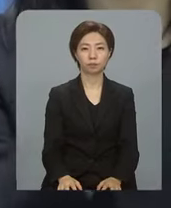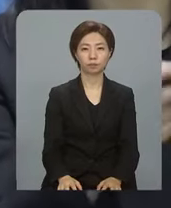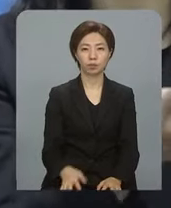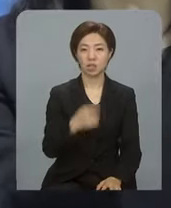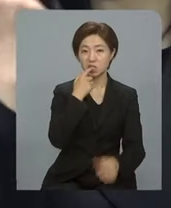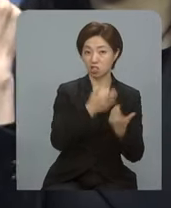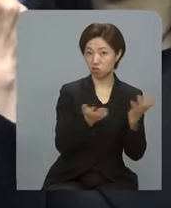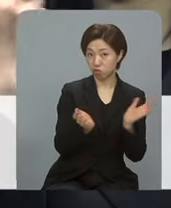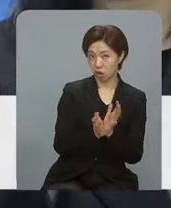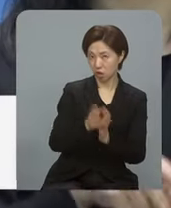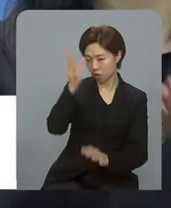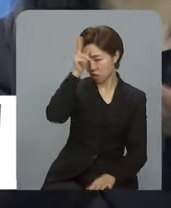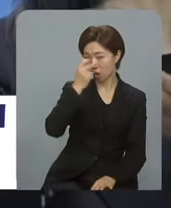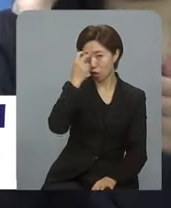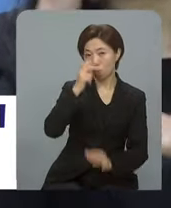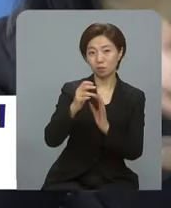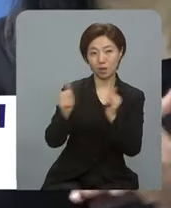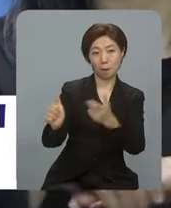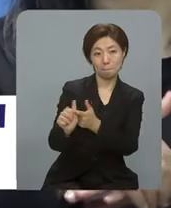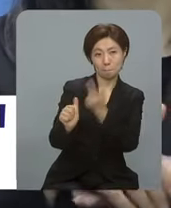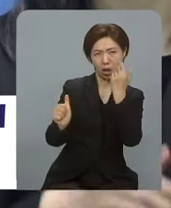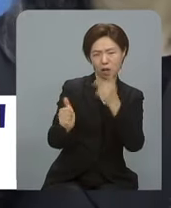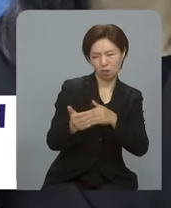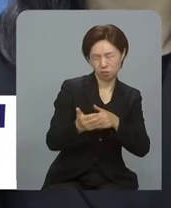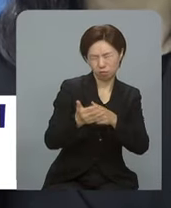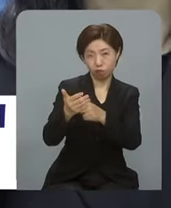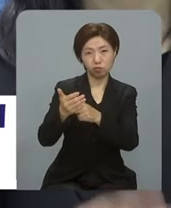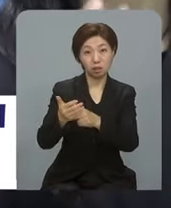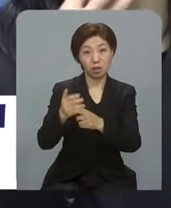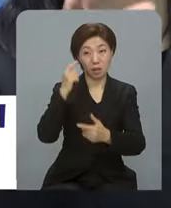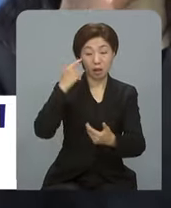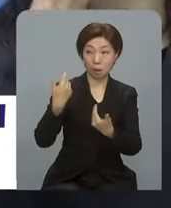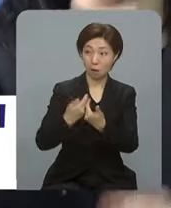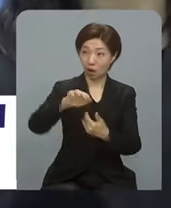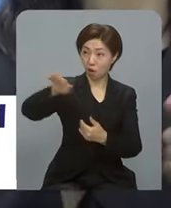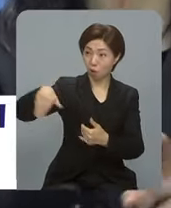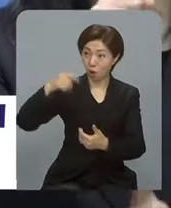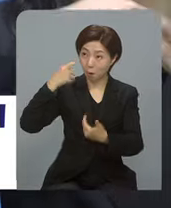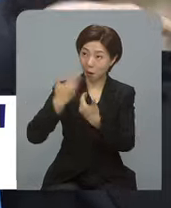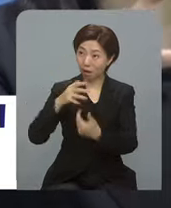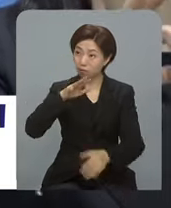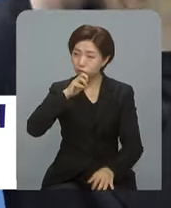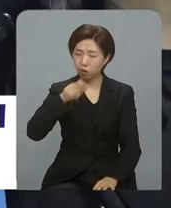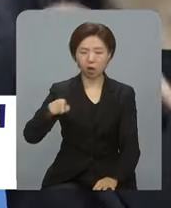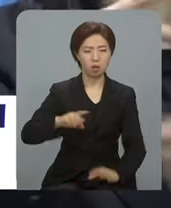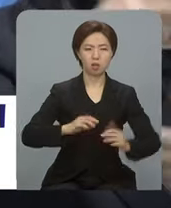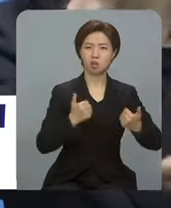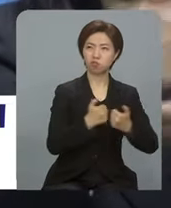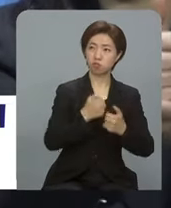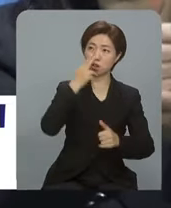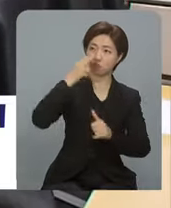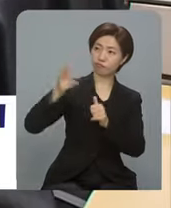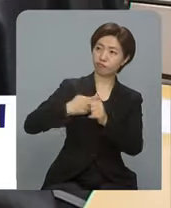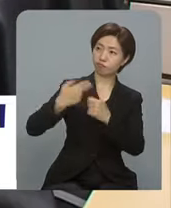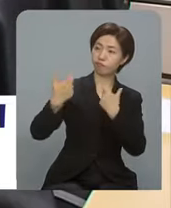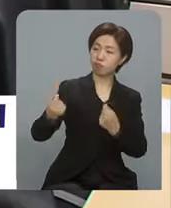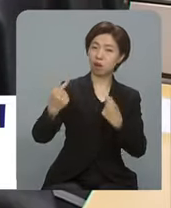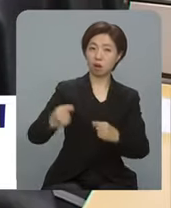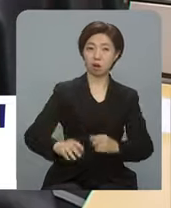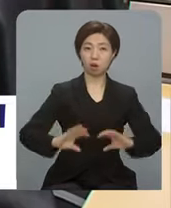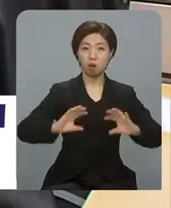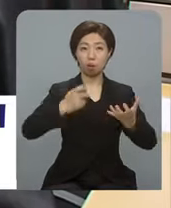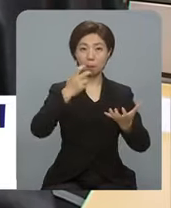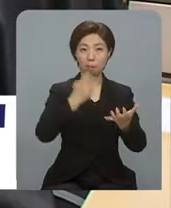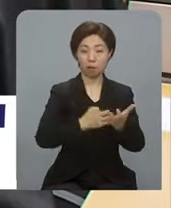더불어민주당은 검사 탄핵 추진에 검찰이 집단 반발하는 것을 두고 국회에 대한 부정이 도전이고 헌법과